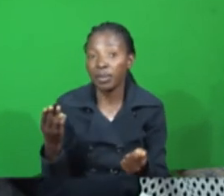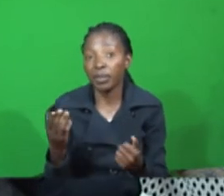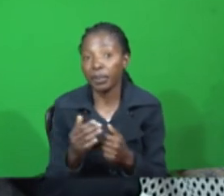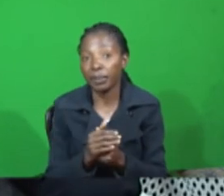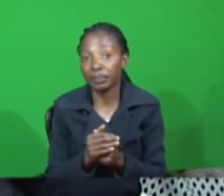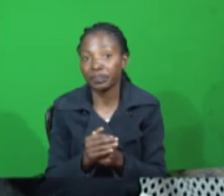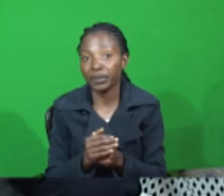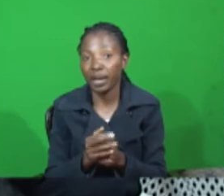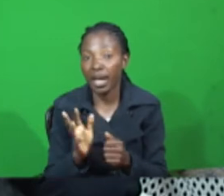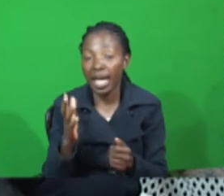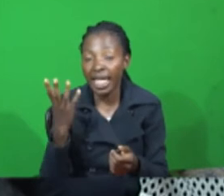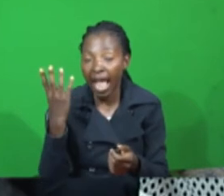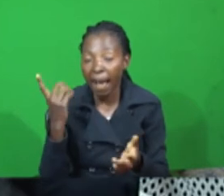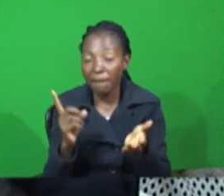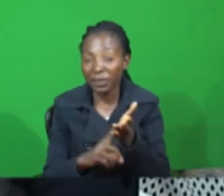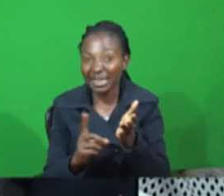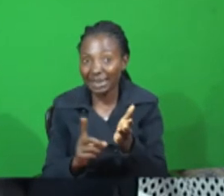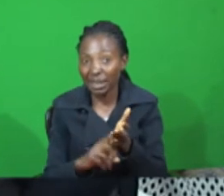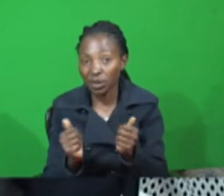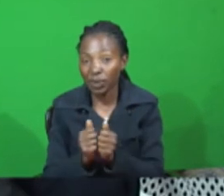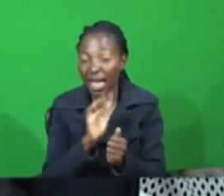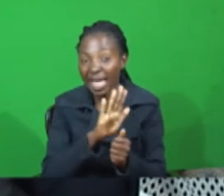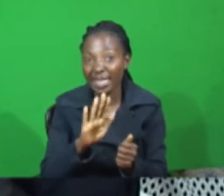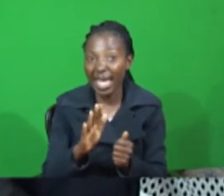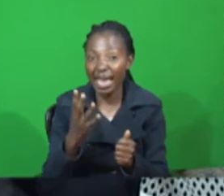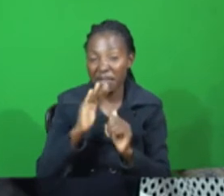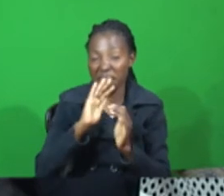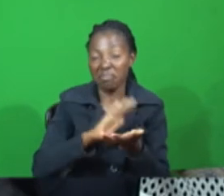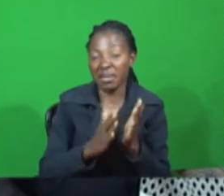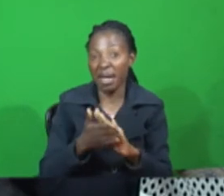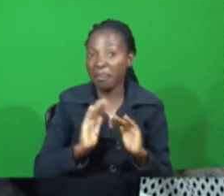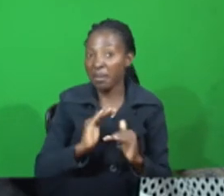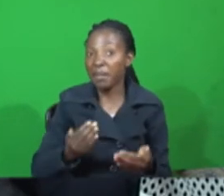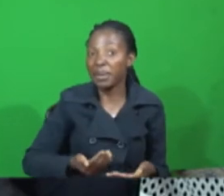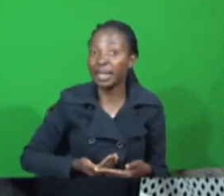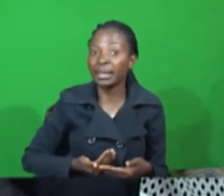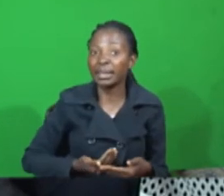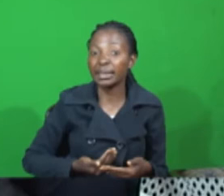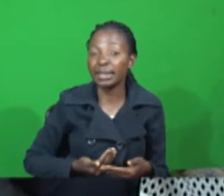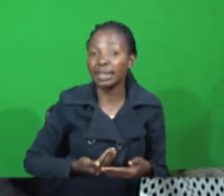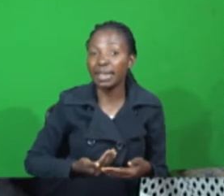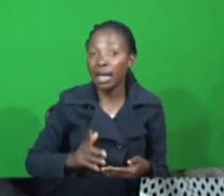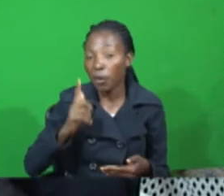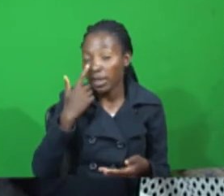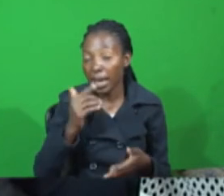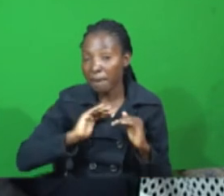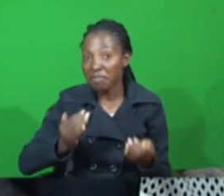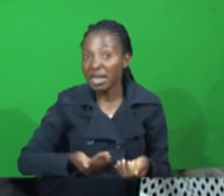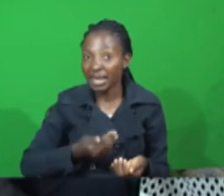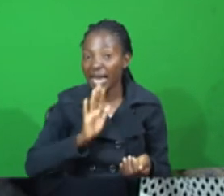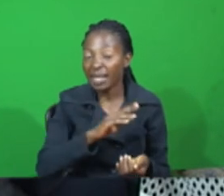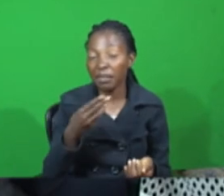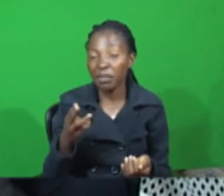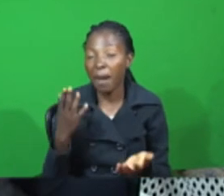Mm-hmm. Vekuti vanenge vakaitisa vanevanhu pamiri kunonzi kumitisa kwei. Right. Anomitisa iye pamwe